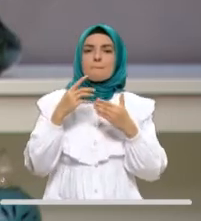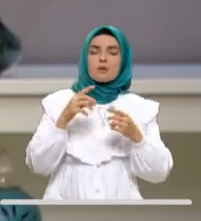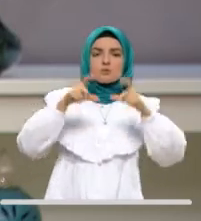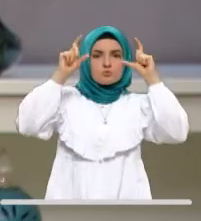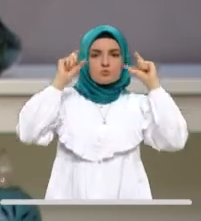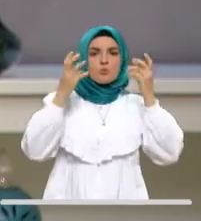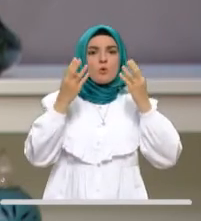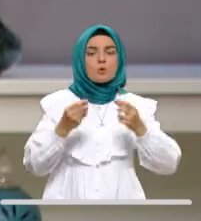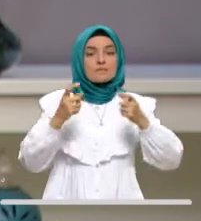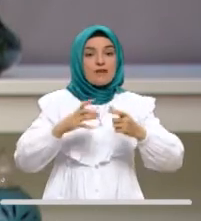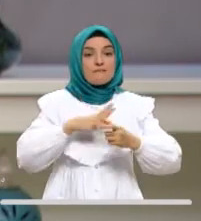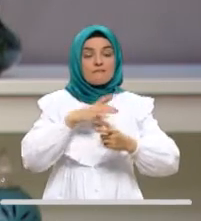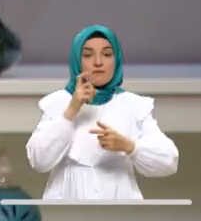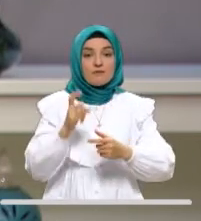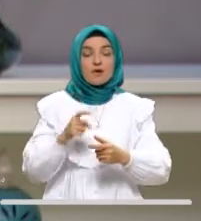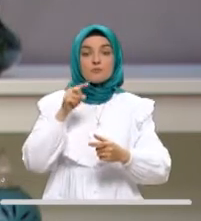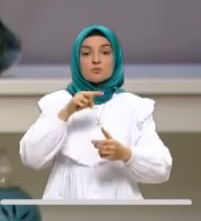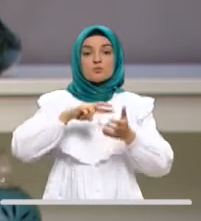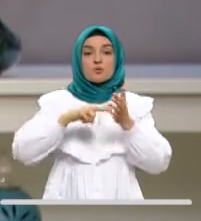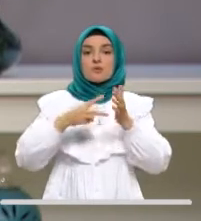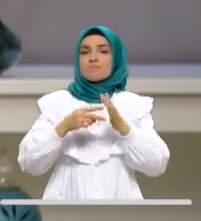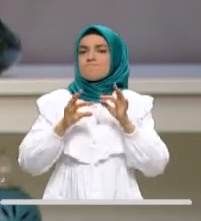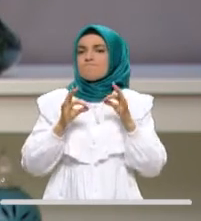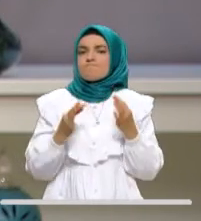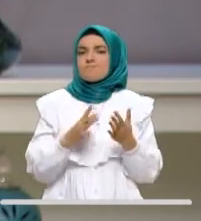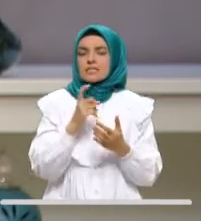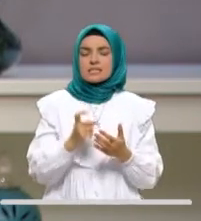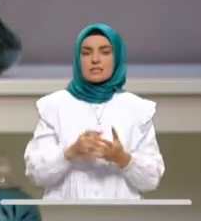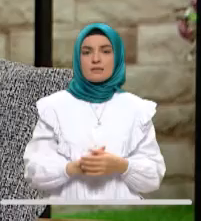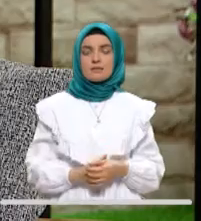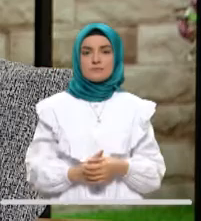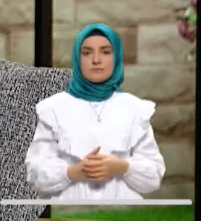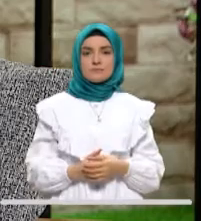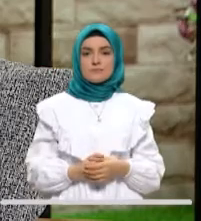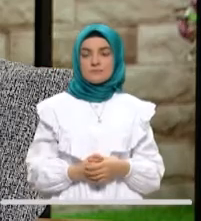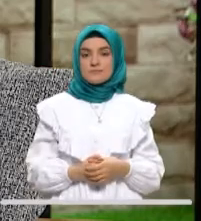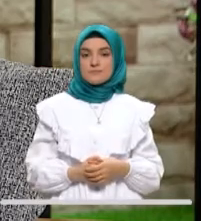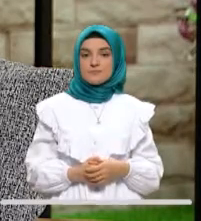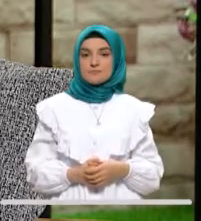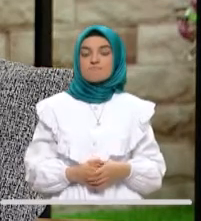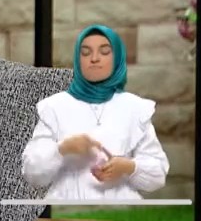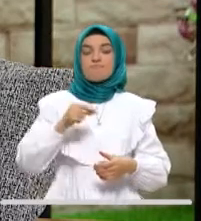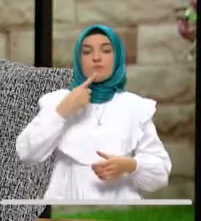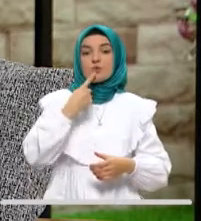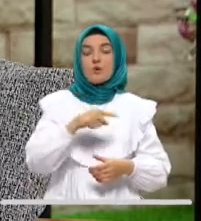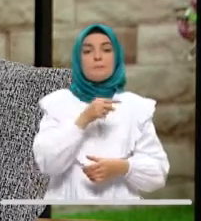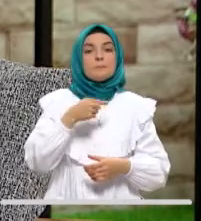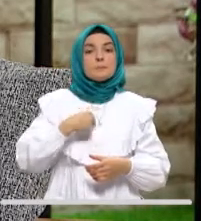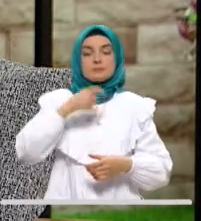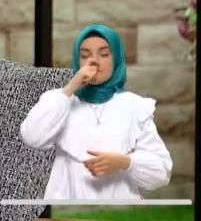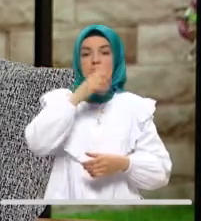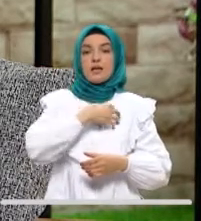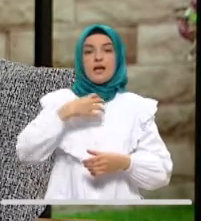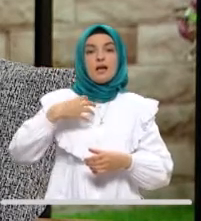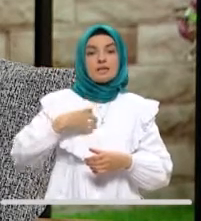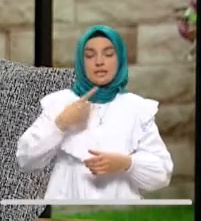var mıydı? Harem yönetimi nasıldı Valide Sultanların elinde? Şimdi o zaman şöyle söyleyelim. Biz Valide Sultanları ele alalım.